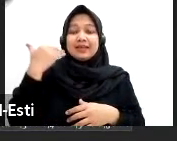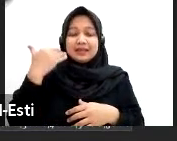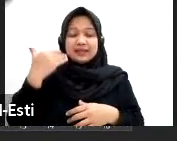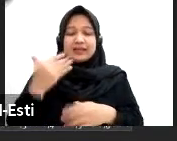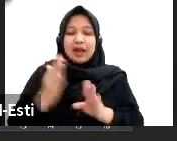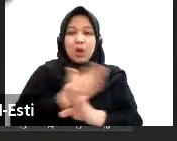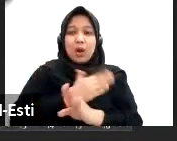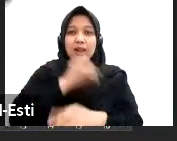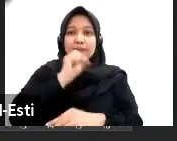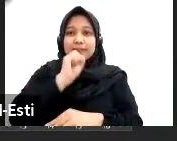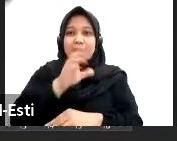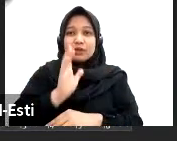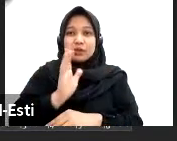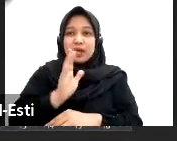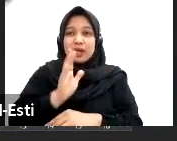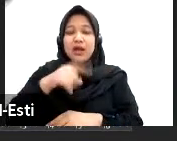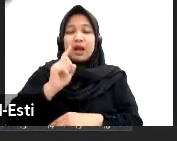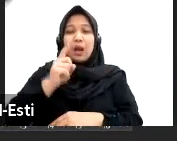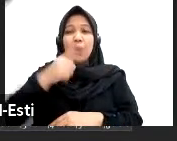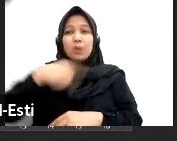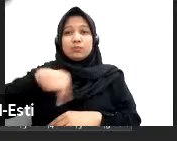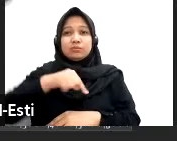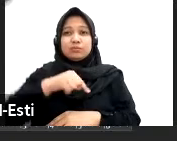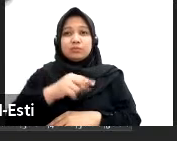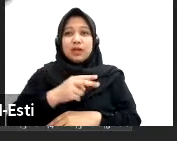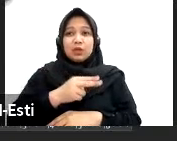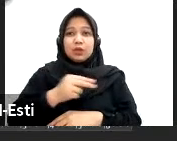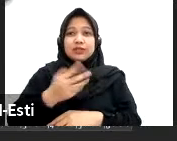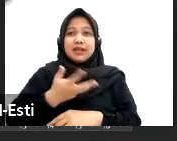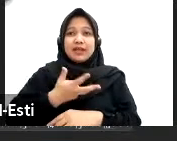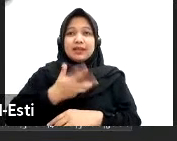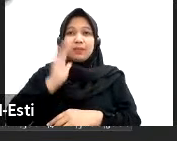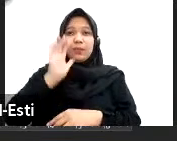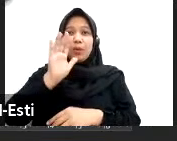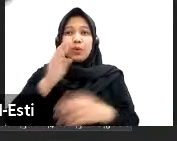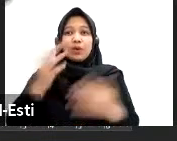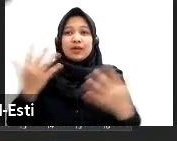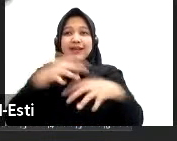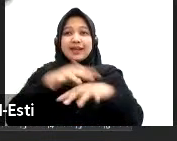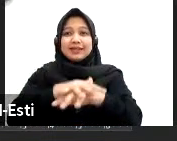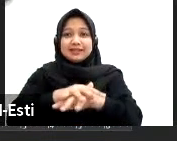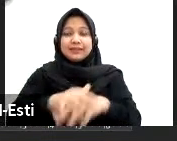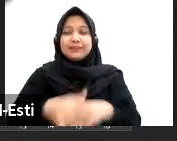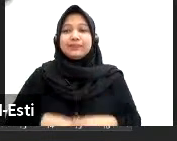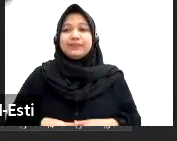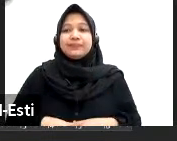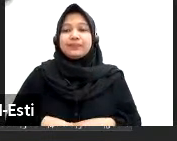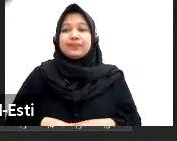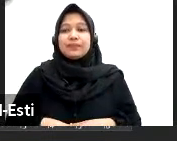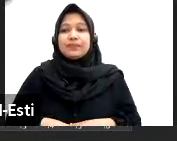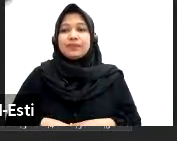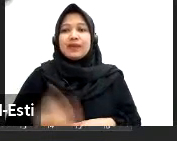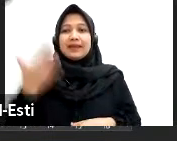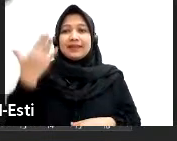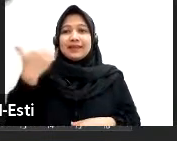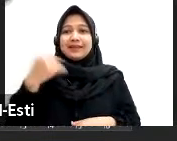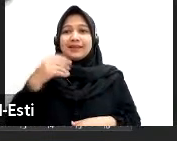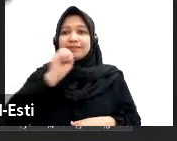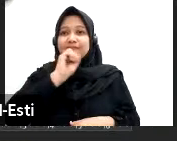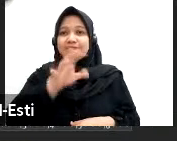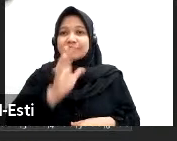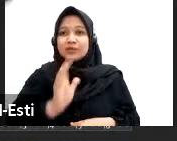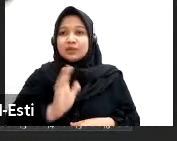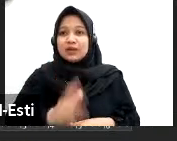kita akan terintegrasi secada tadi sudah disampaikan